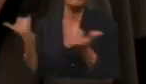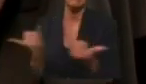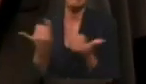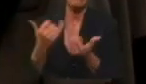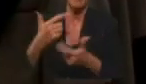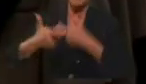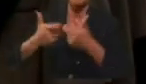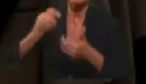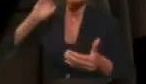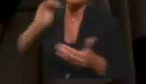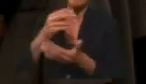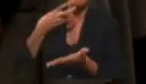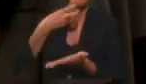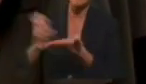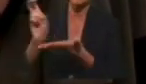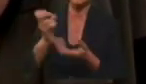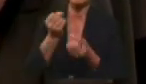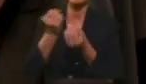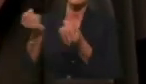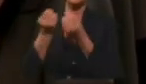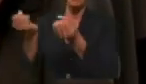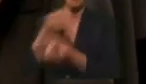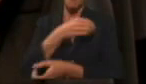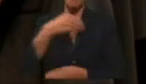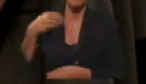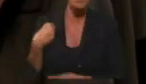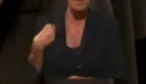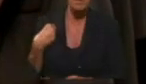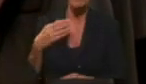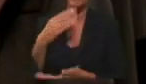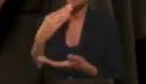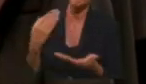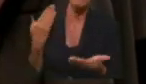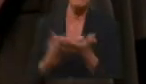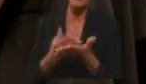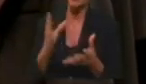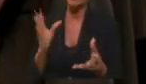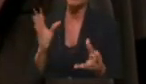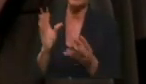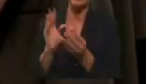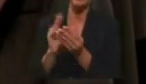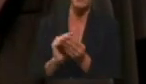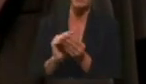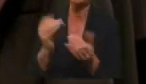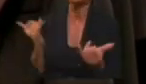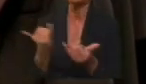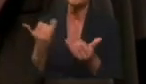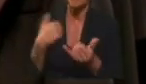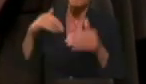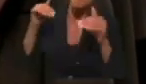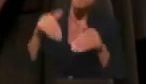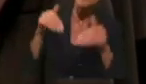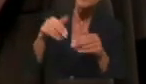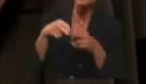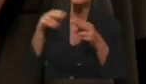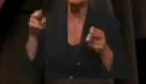przyczynić się do zmniejszenia wykluczenia transportowego w Polsce. Wnioski, do jakich doszliśmy i też biorąc pod uwagę nasze możliwości i zakres